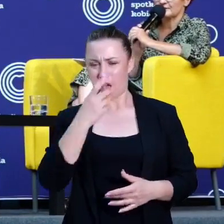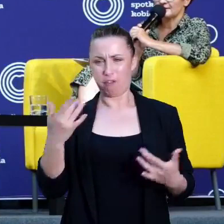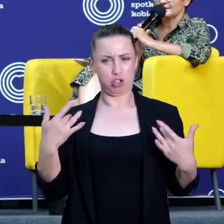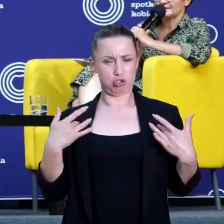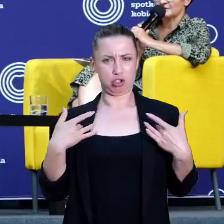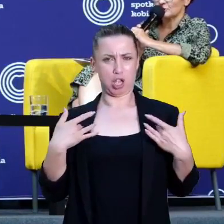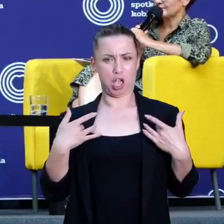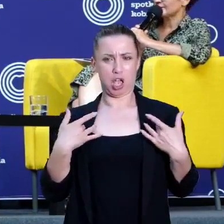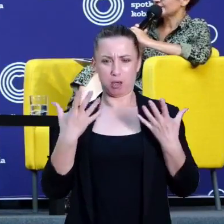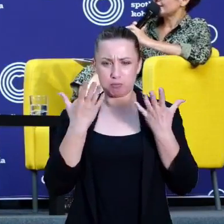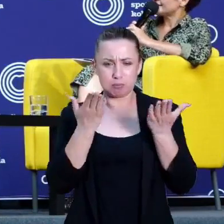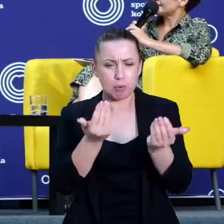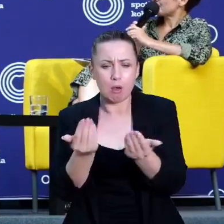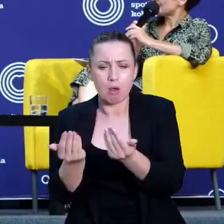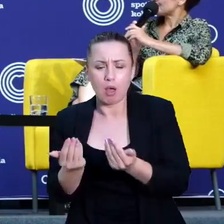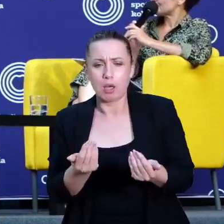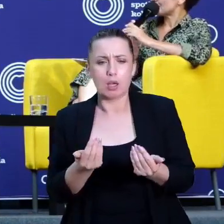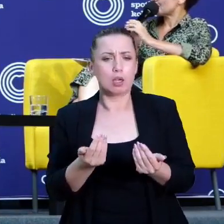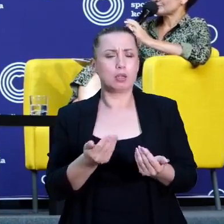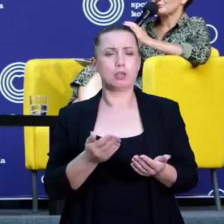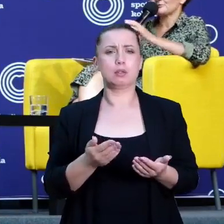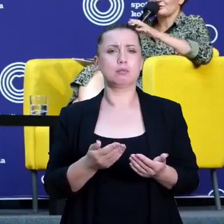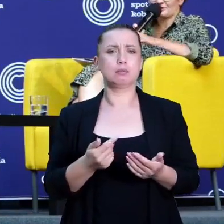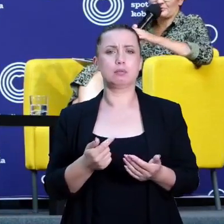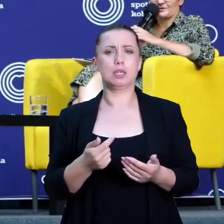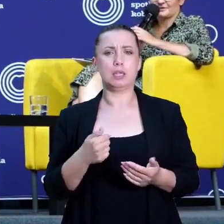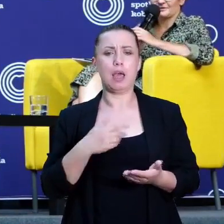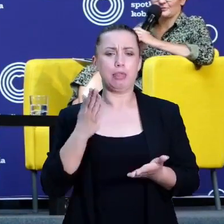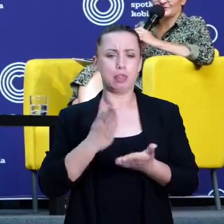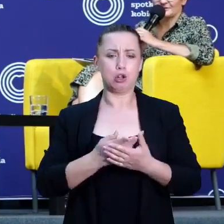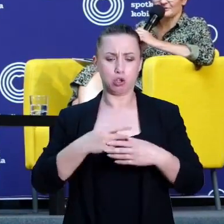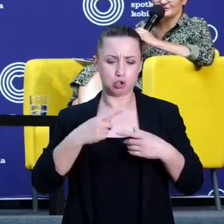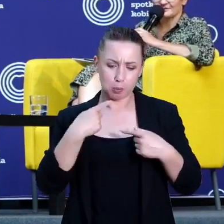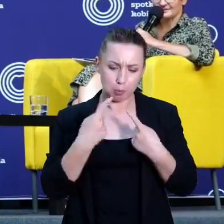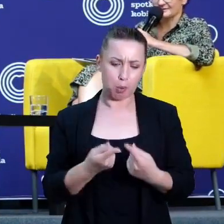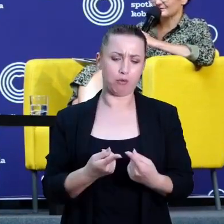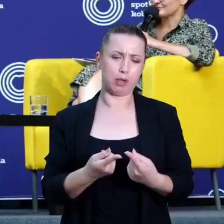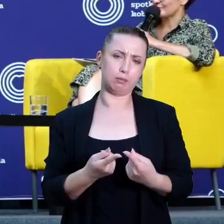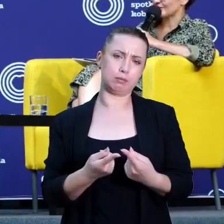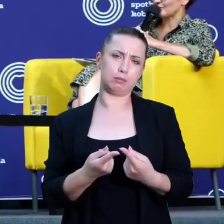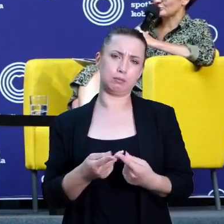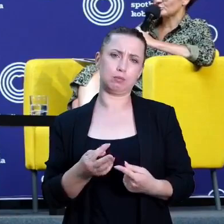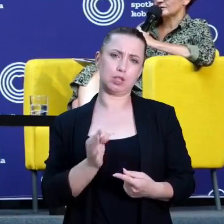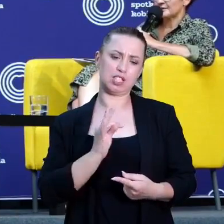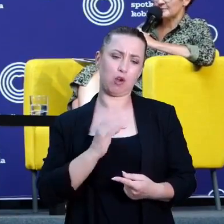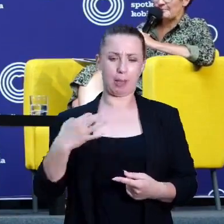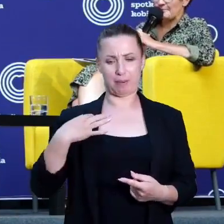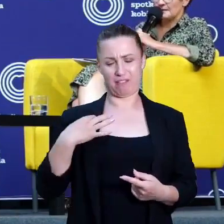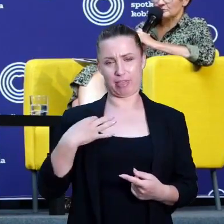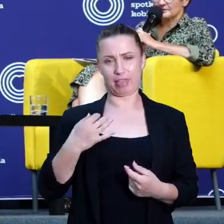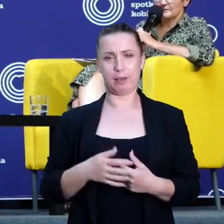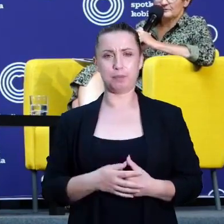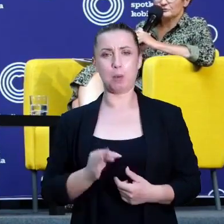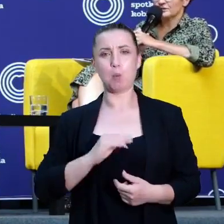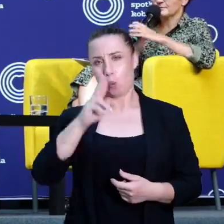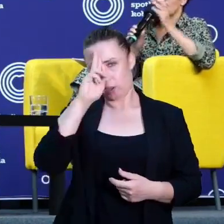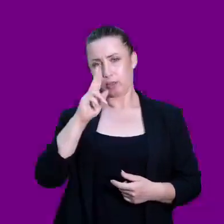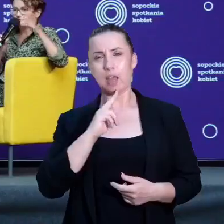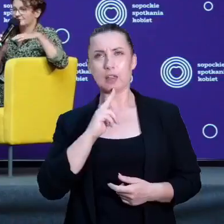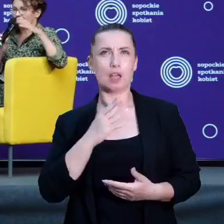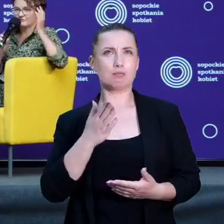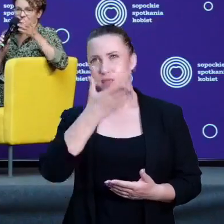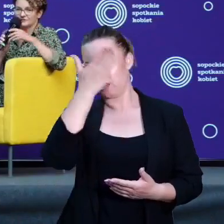skupiać się na sobie. Ja pamiętam tylko na koniec, pozwolę sobie na jedną anegdotę ze swojego ogródka. Mój tata miał